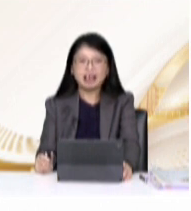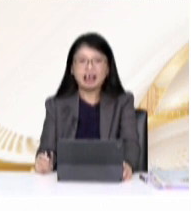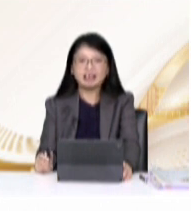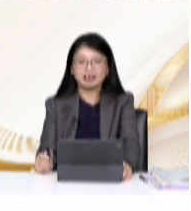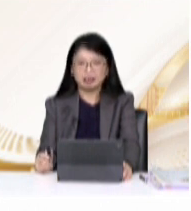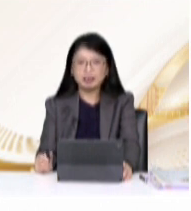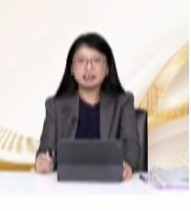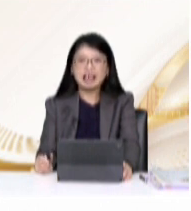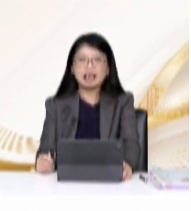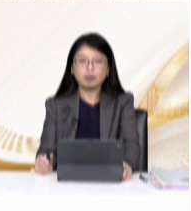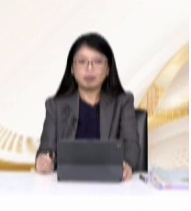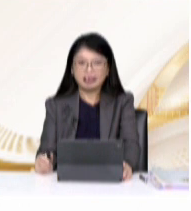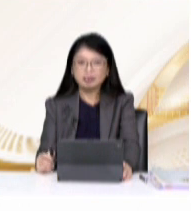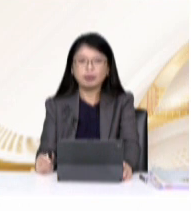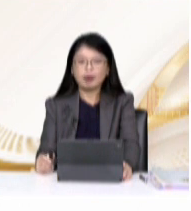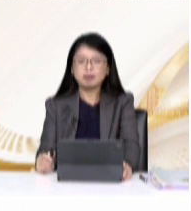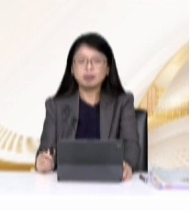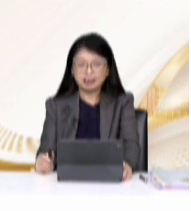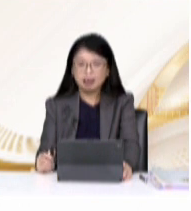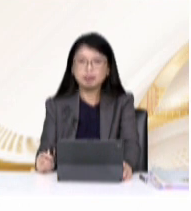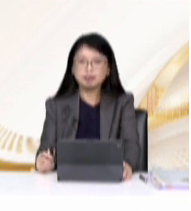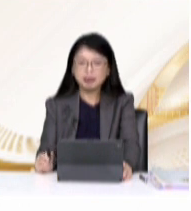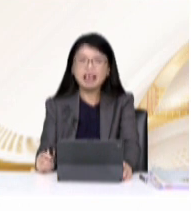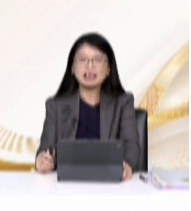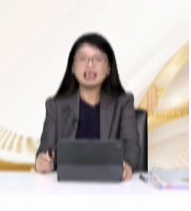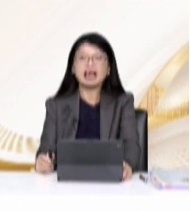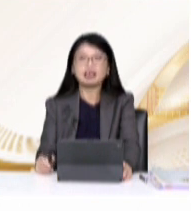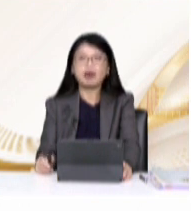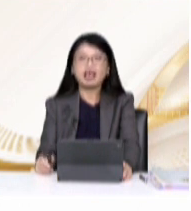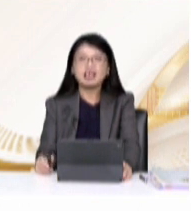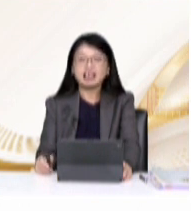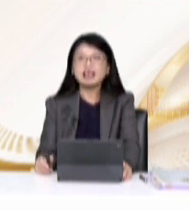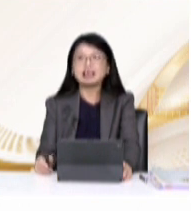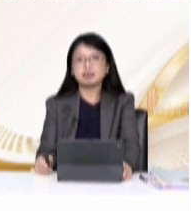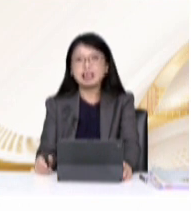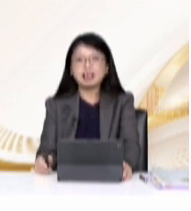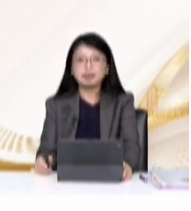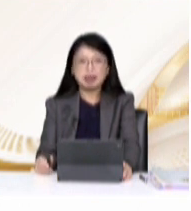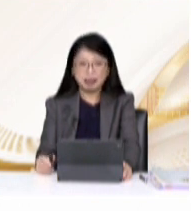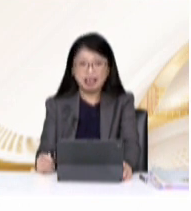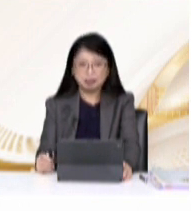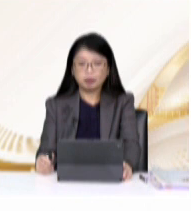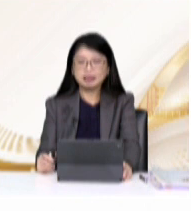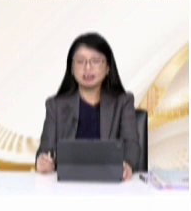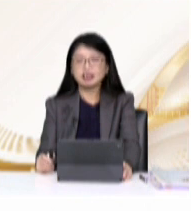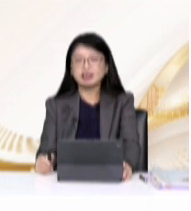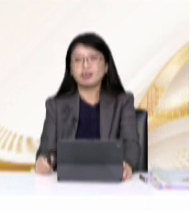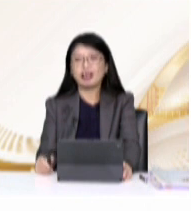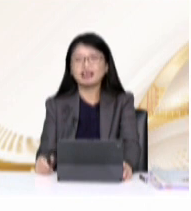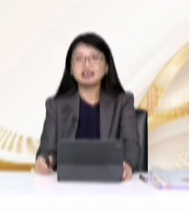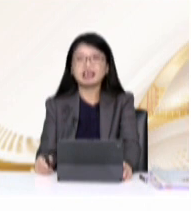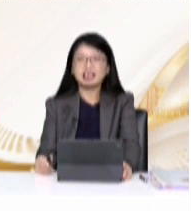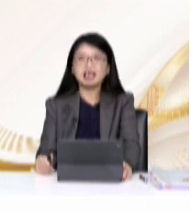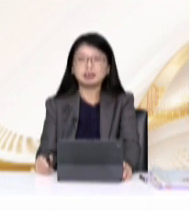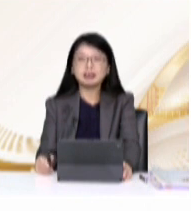จในการดำเนินการตามกฎหมายที่กำหนดความผิดทางพินัยนี่แหละค่ะแต่ว่าท่านอาจจะไม่ได้รับการประกาศกำหนดเป็นเจ้าหน้าที่ของรั